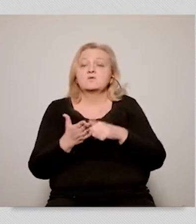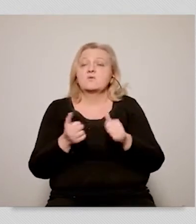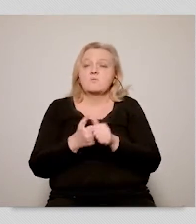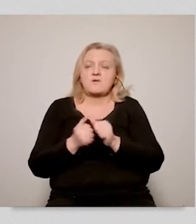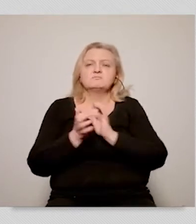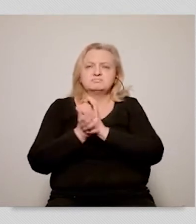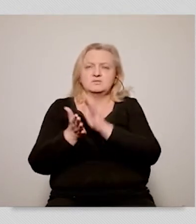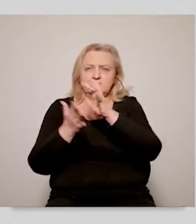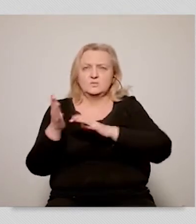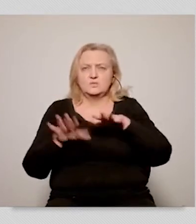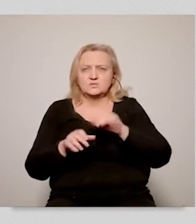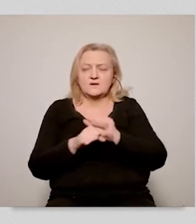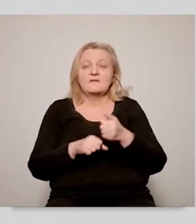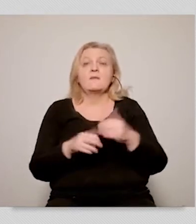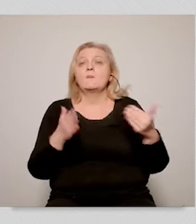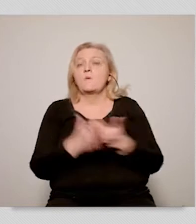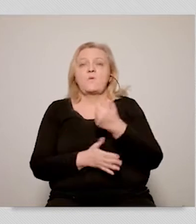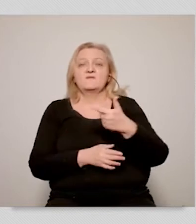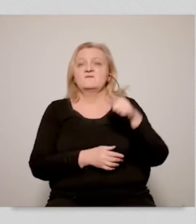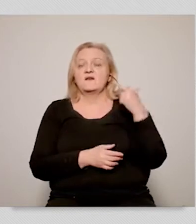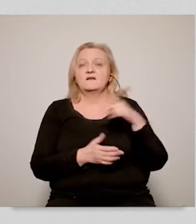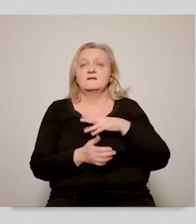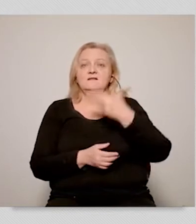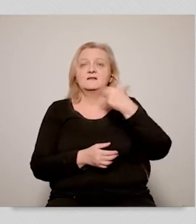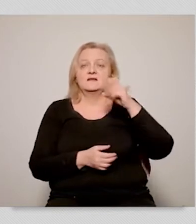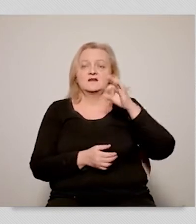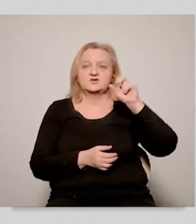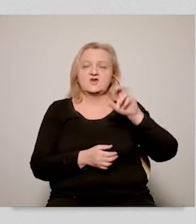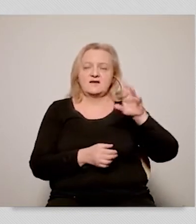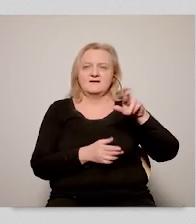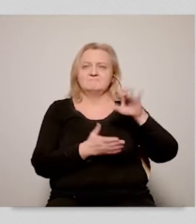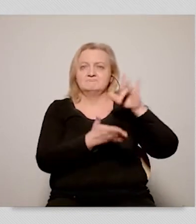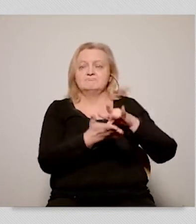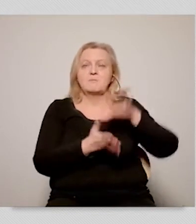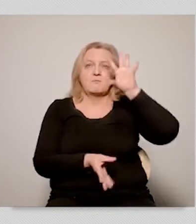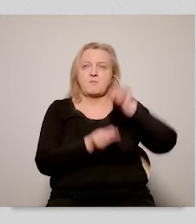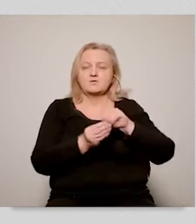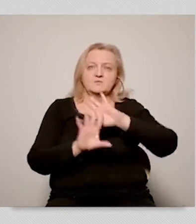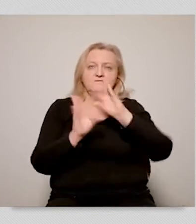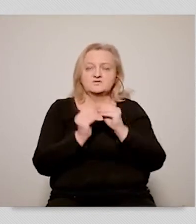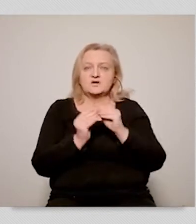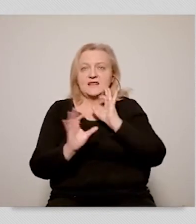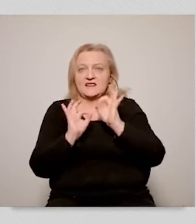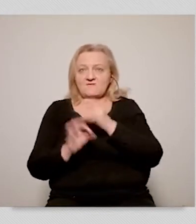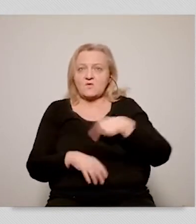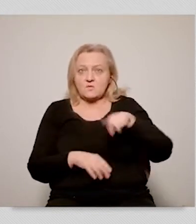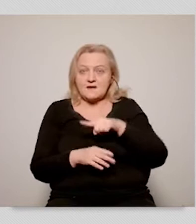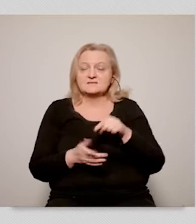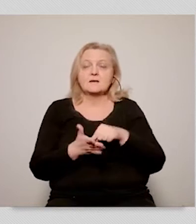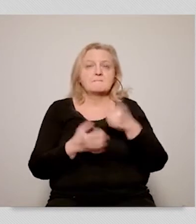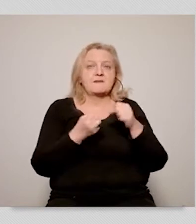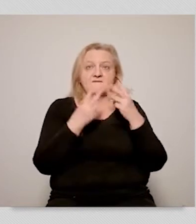się pokazało. Najnowsza dwa tygodnie temu ukazała się w Nature, która podsumowuje całą literaturę. I ona jest bardzo ważna, bo